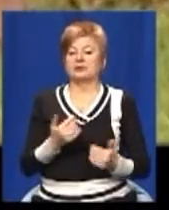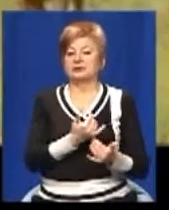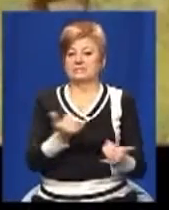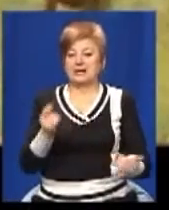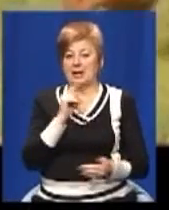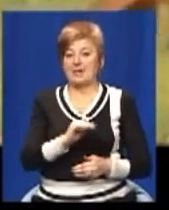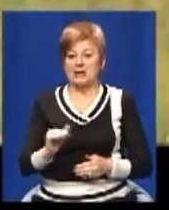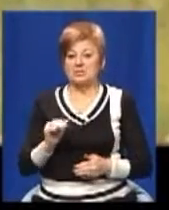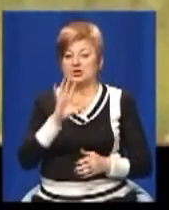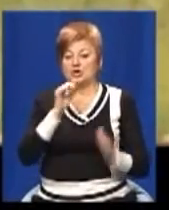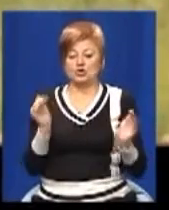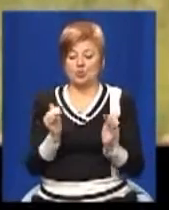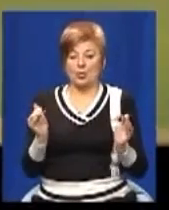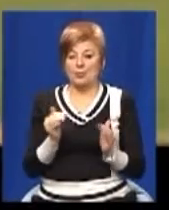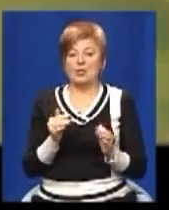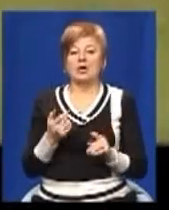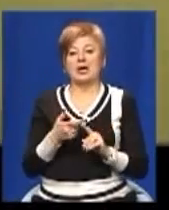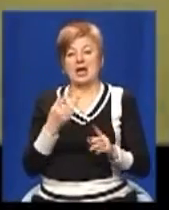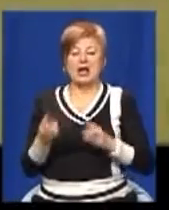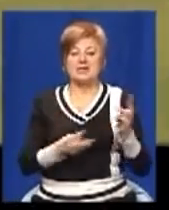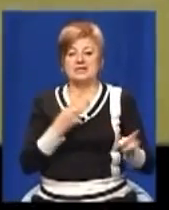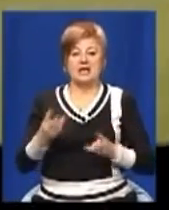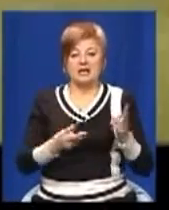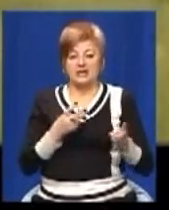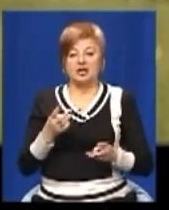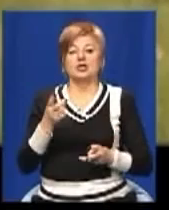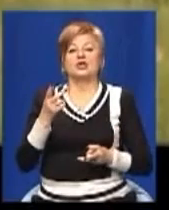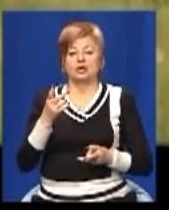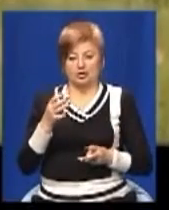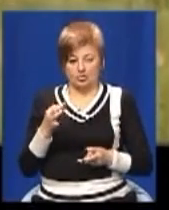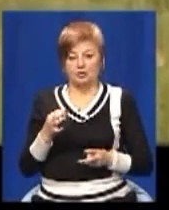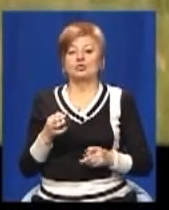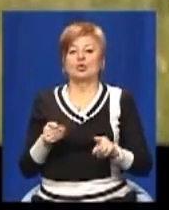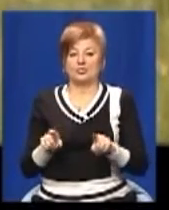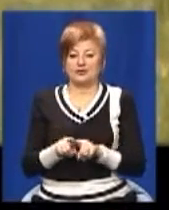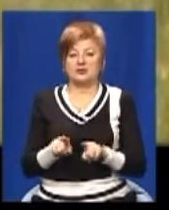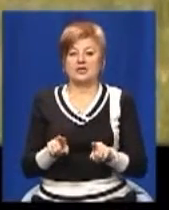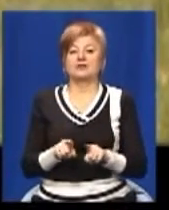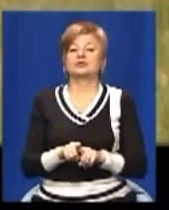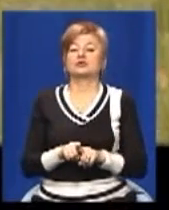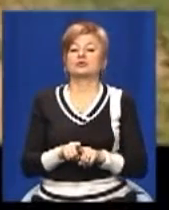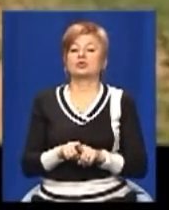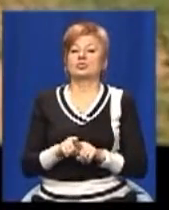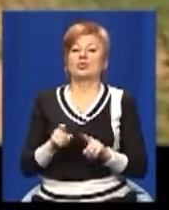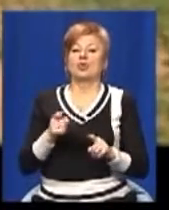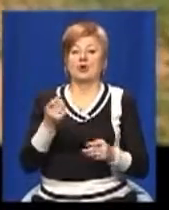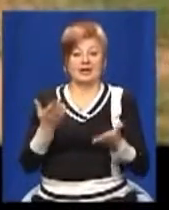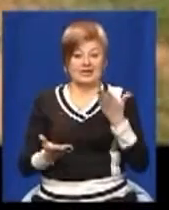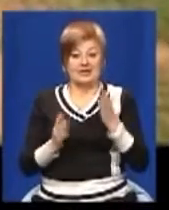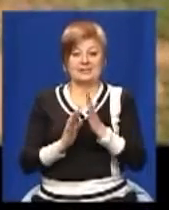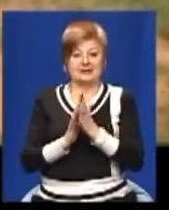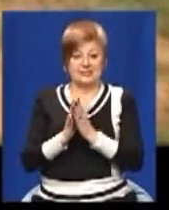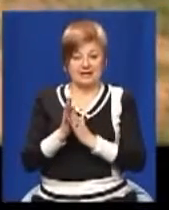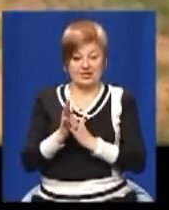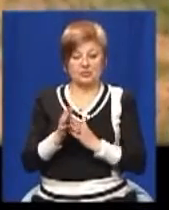маленьких. Цуценята цієї породи енергійні та активні, але в міру дорослішання стають тихіше та спокійніше. Якщо ростуть разом